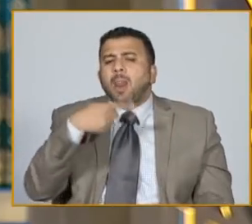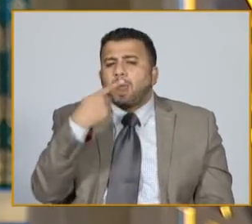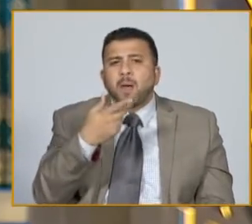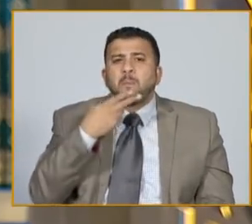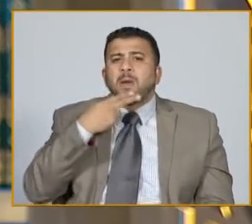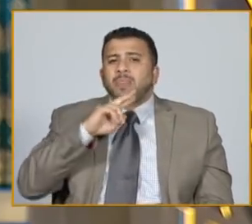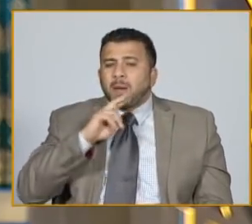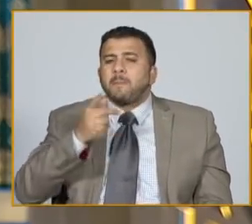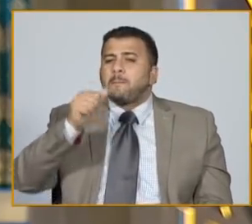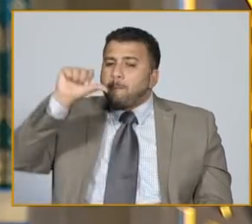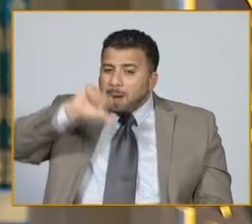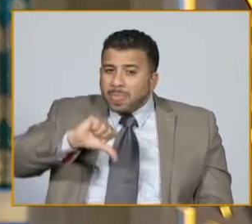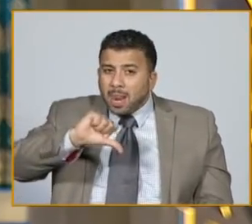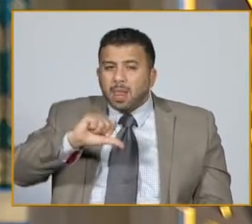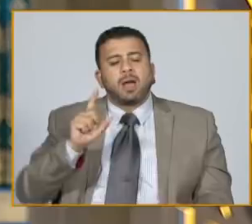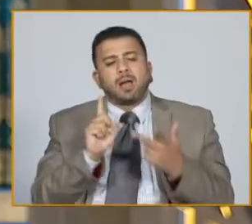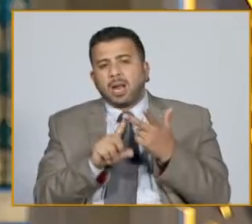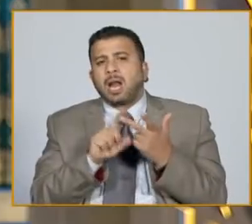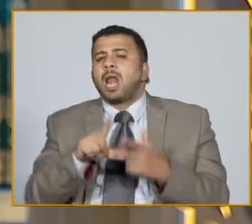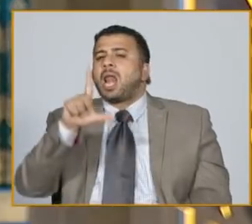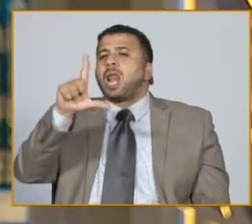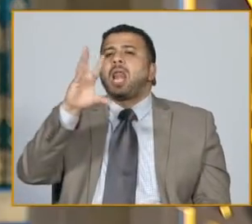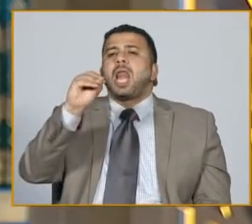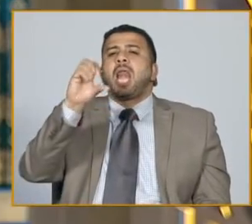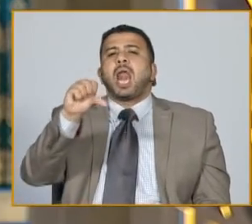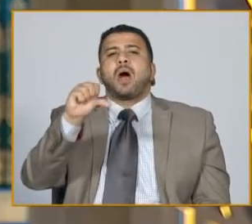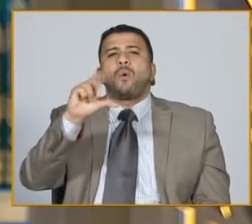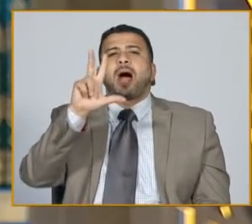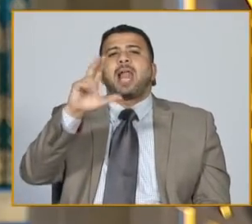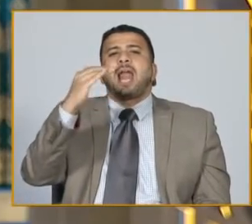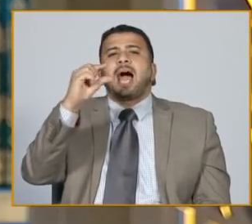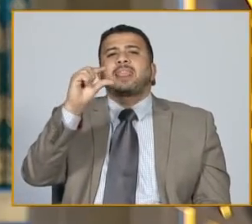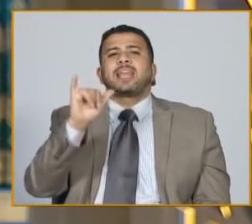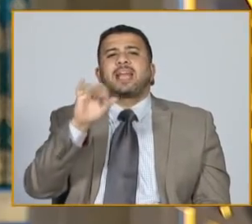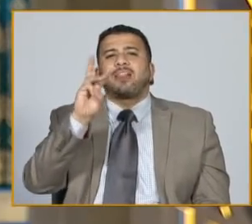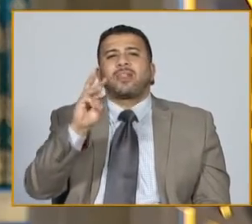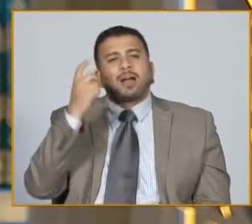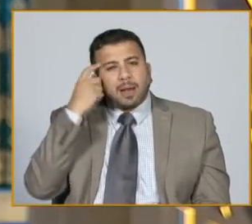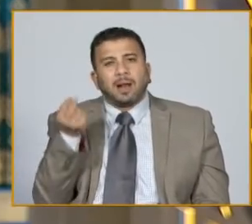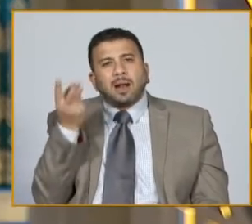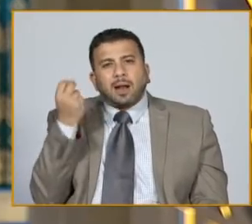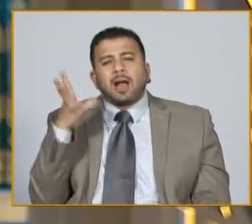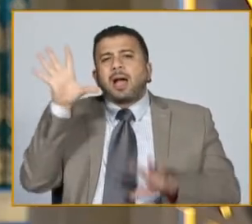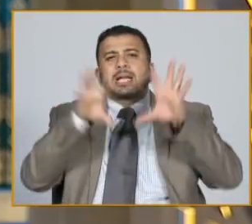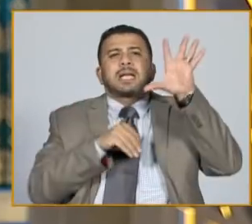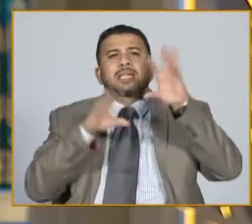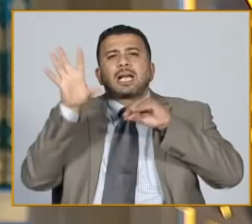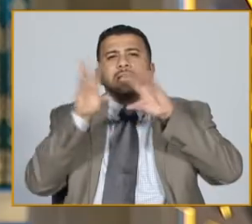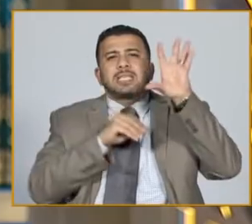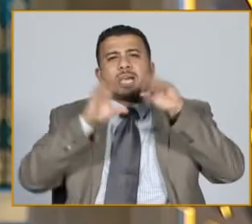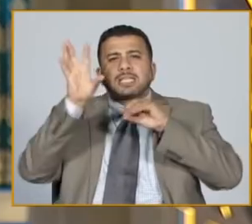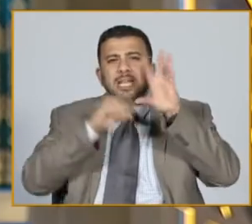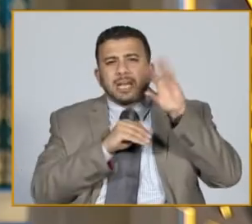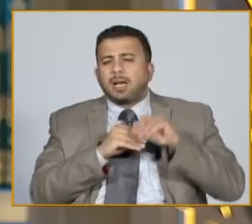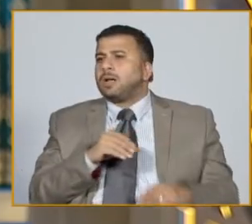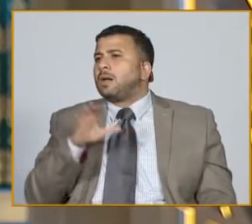أقوال كثيرة لأهل العلم. ومنهم من قال لهو الحديث هو إنشاء القصص واختراع الحكايات لصد الناس عن ذكر